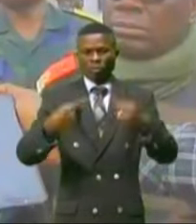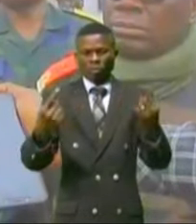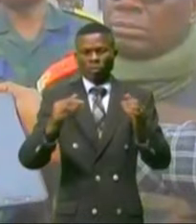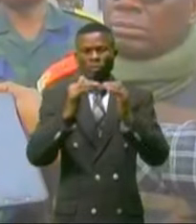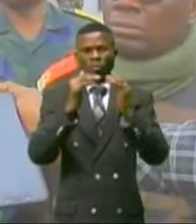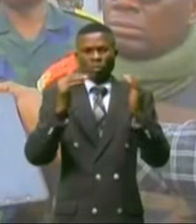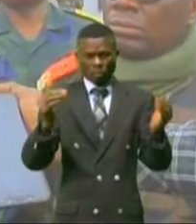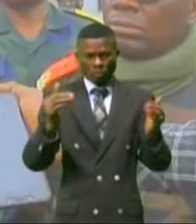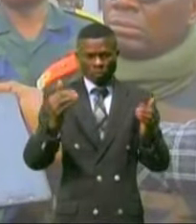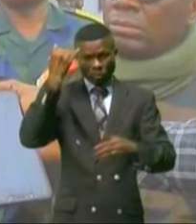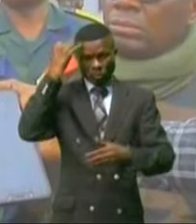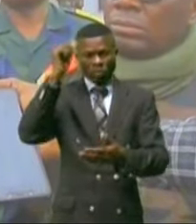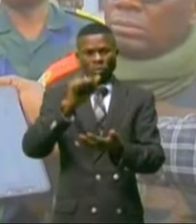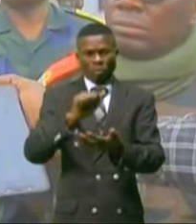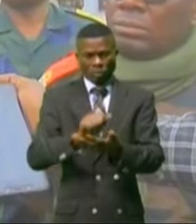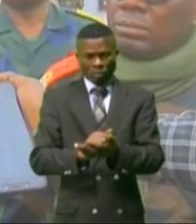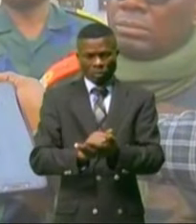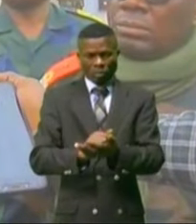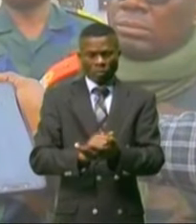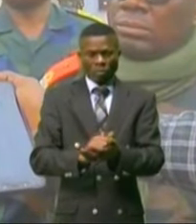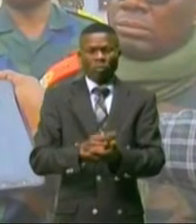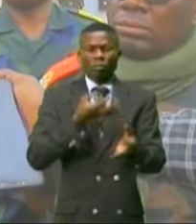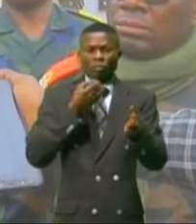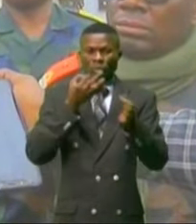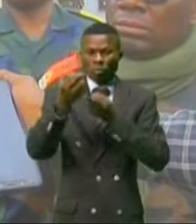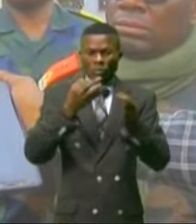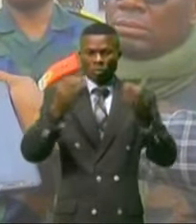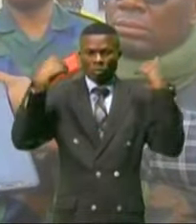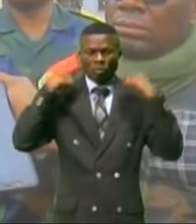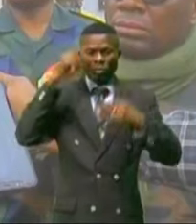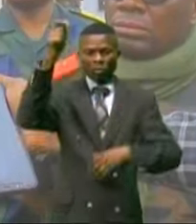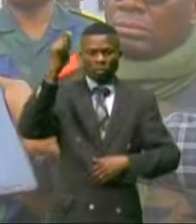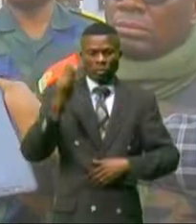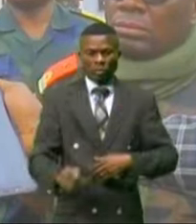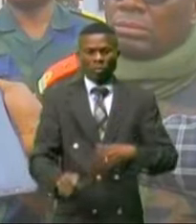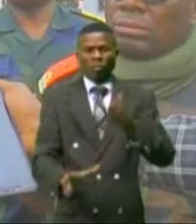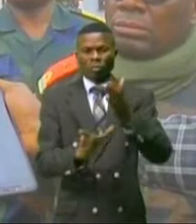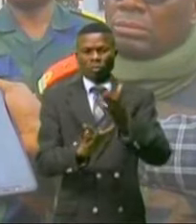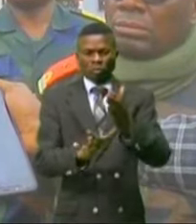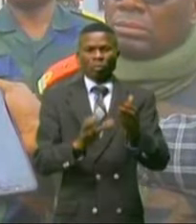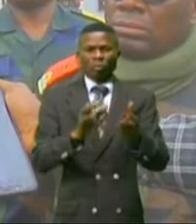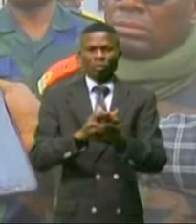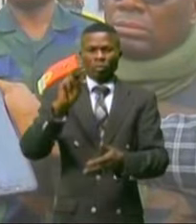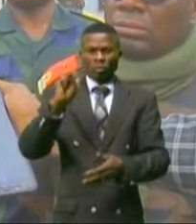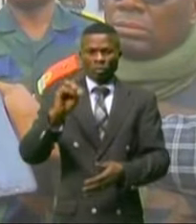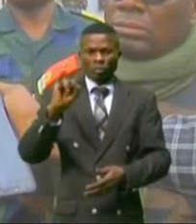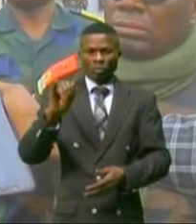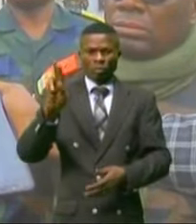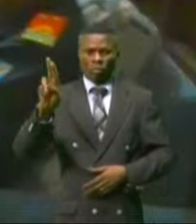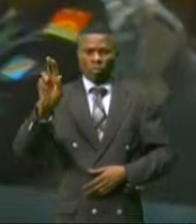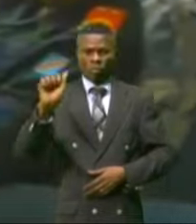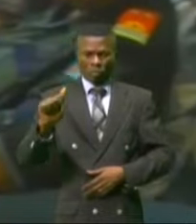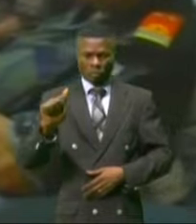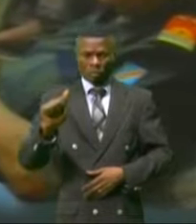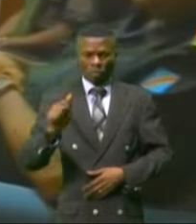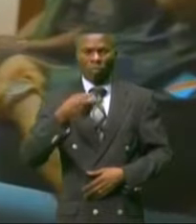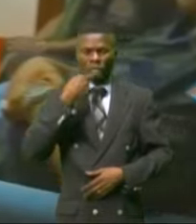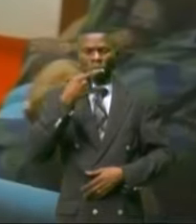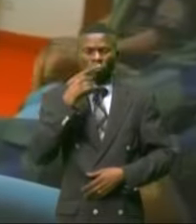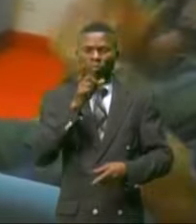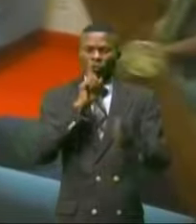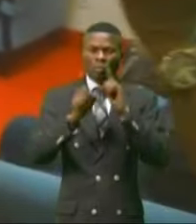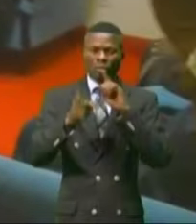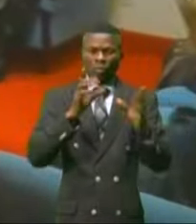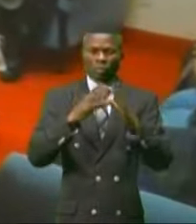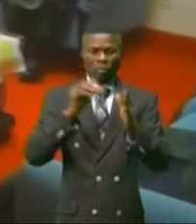paix. C'est dans ce terme que s'est exprimé le chef d'état-major, le vice-amiral Kouyandi Albert. C'était après un échange